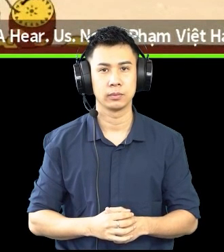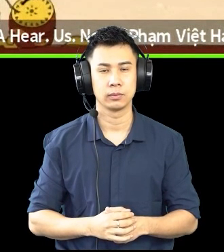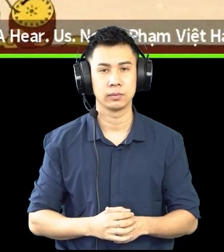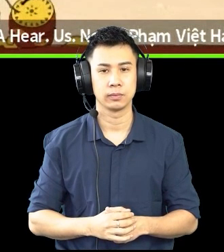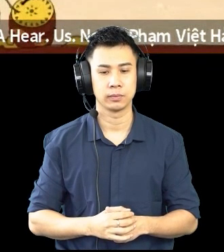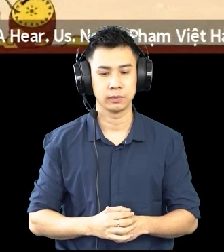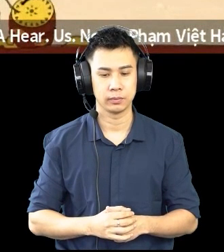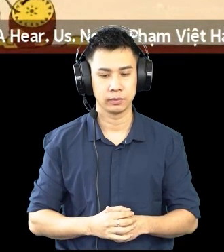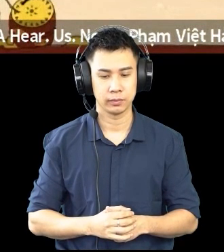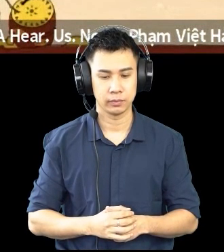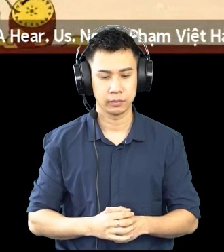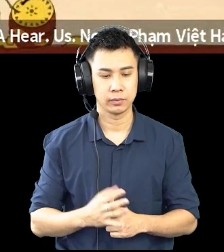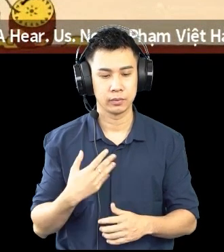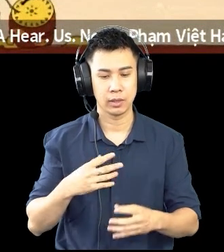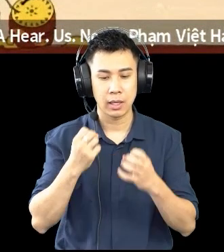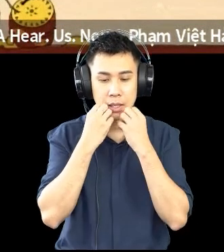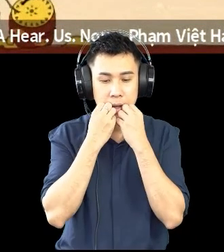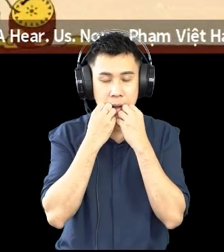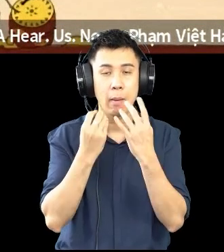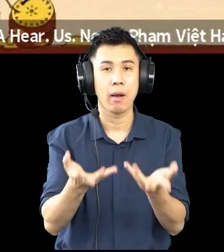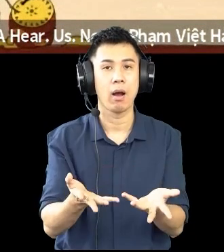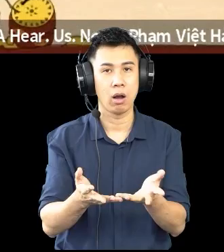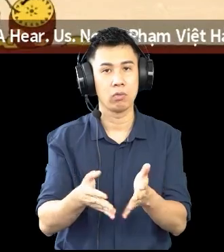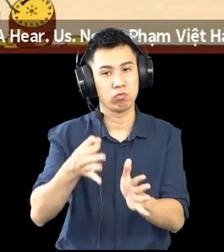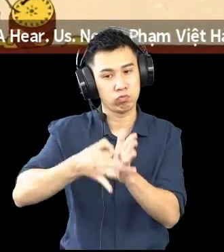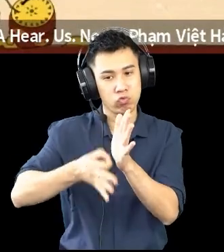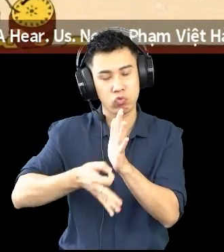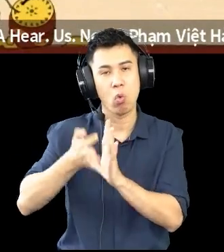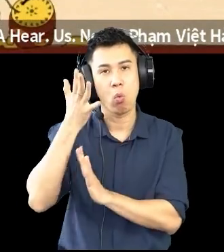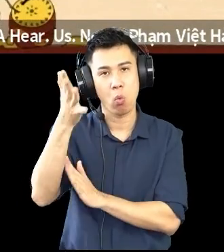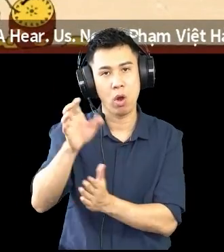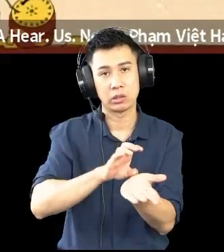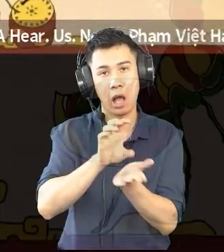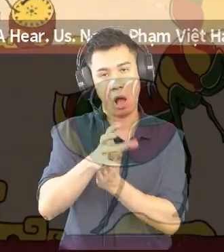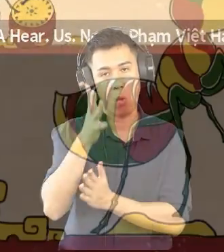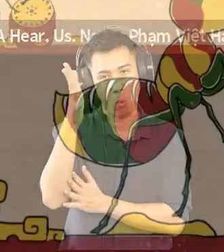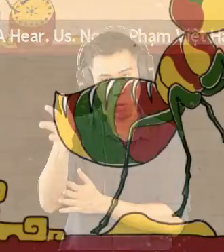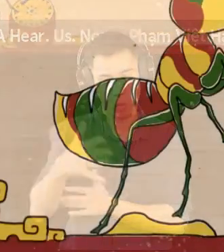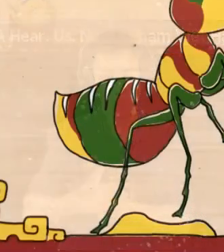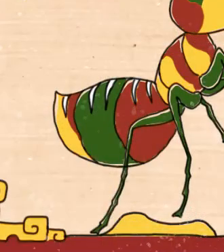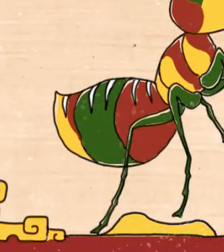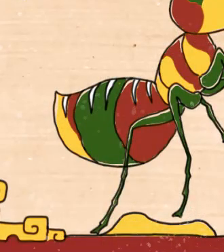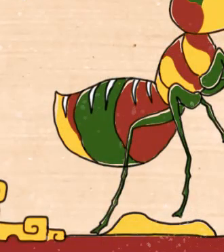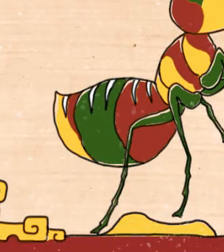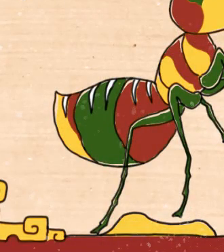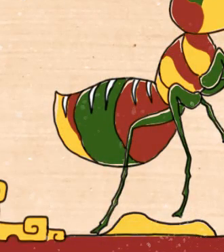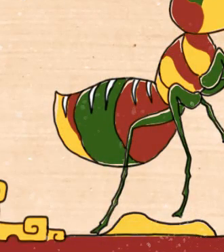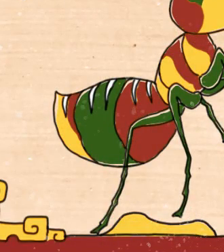trước. Ok, rất là cảm ơn Hải và rất là cảm ơn dự án Here is Now với phần chia sẻ vừa rồi.